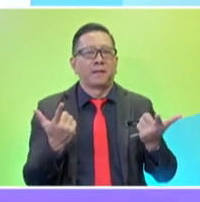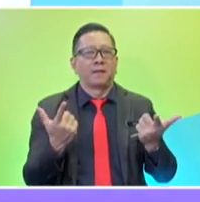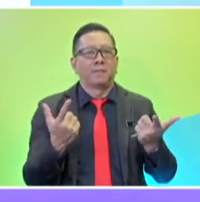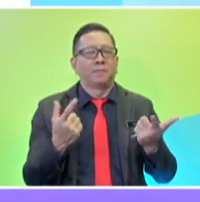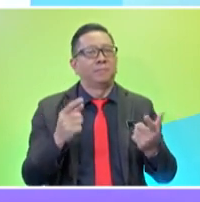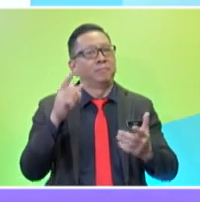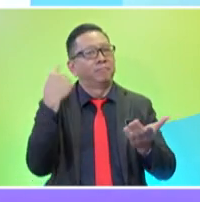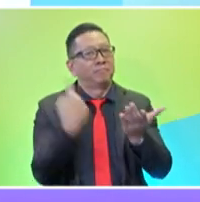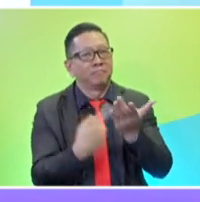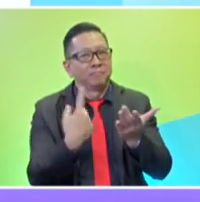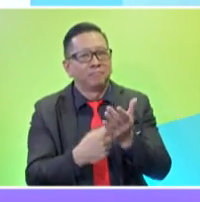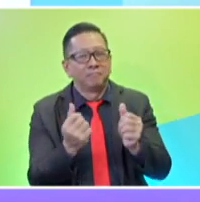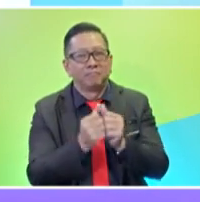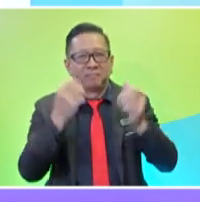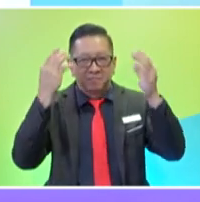guru